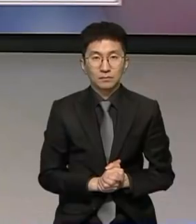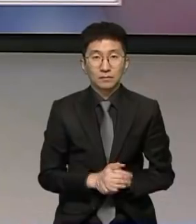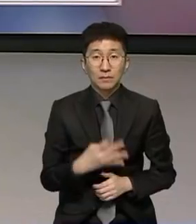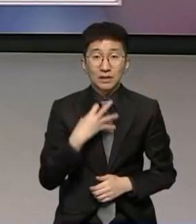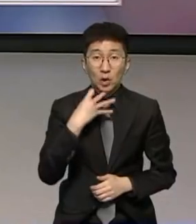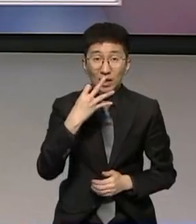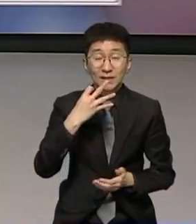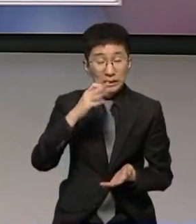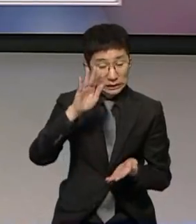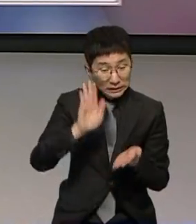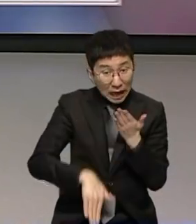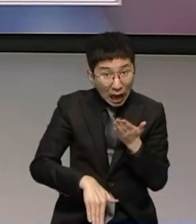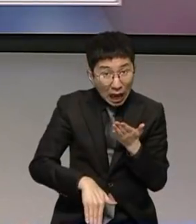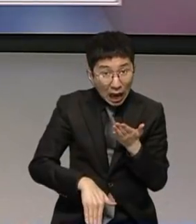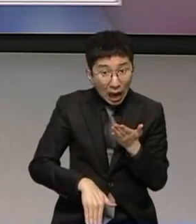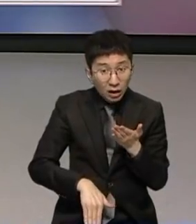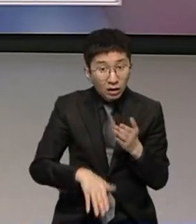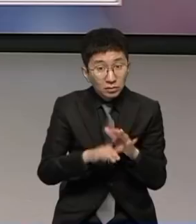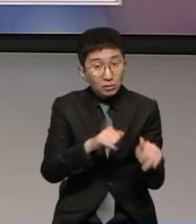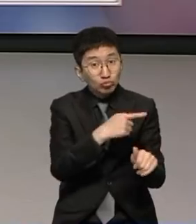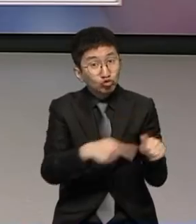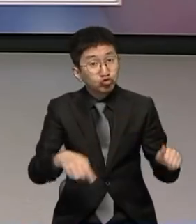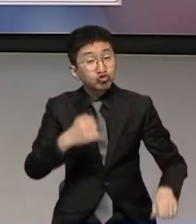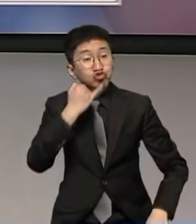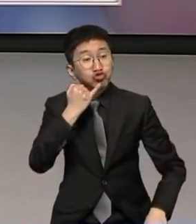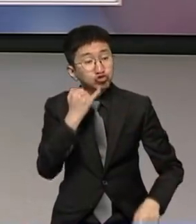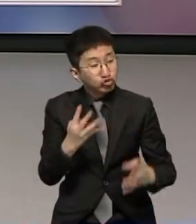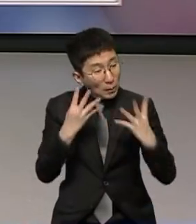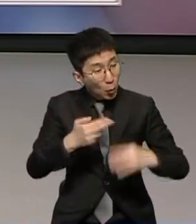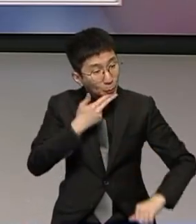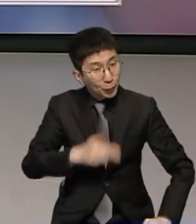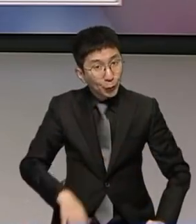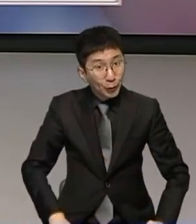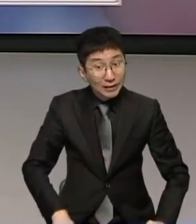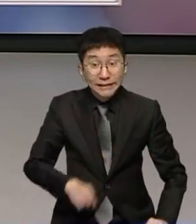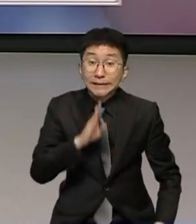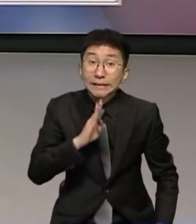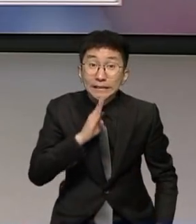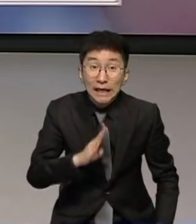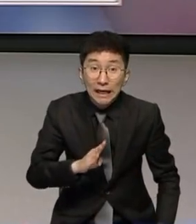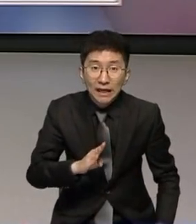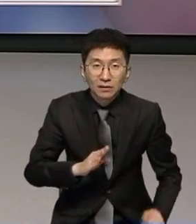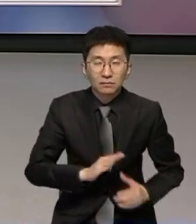만으로 14살 안 되면 사람 죽여도 감옥 안 간다던데. 그거 진짜예요?